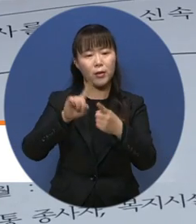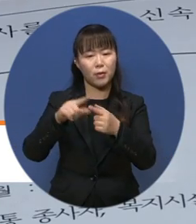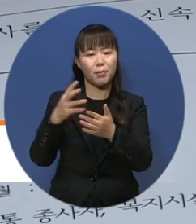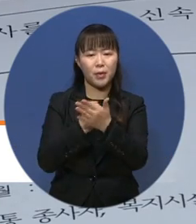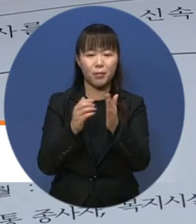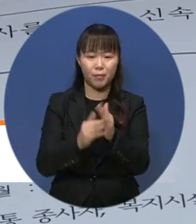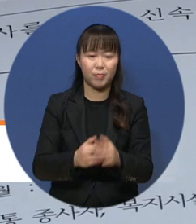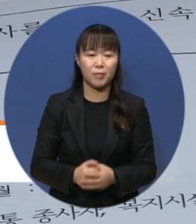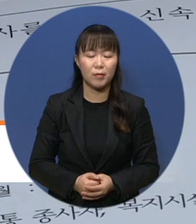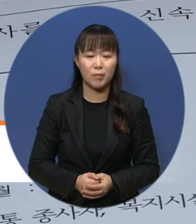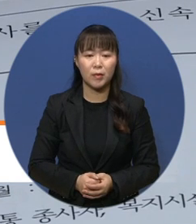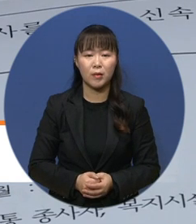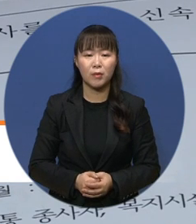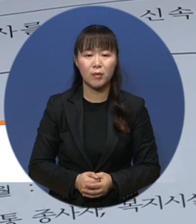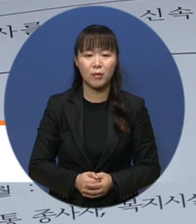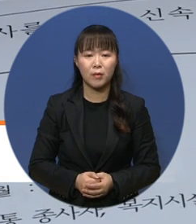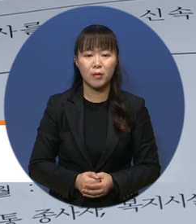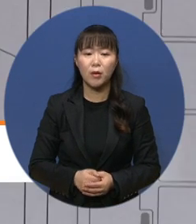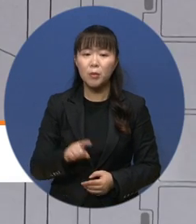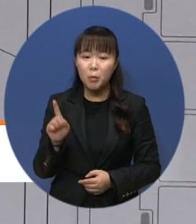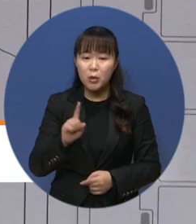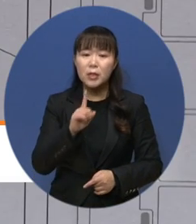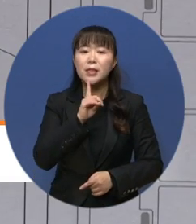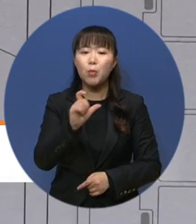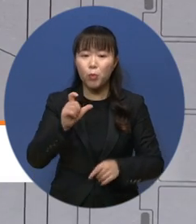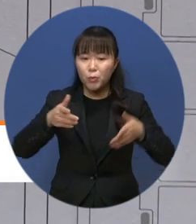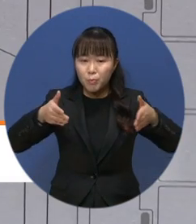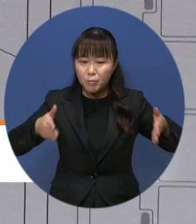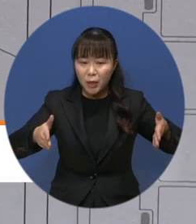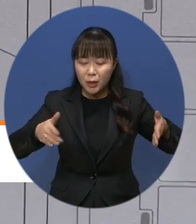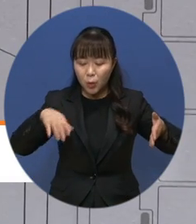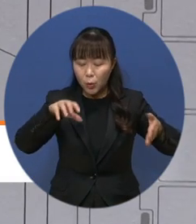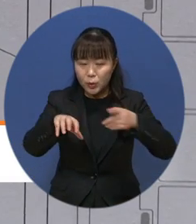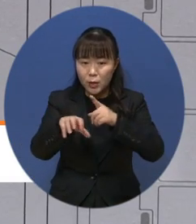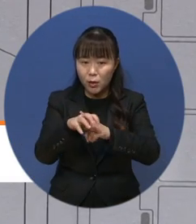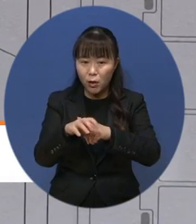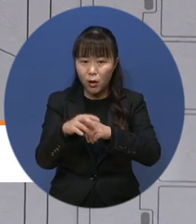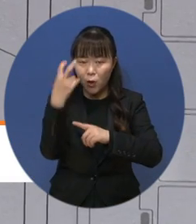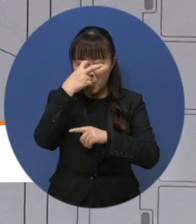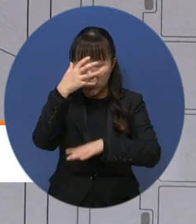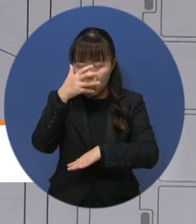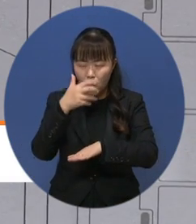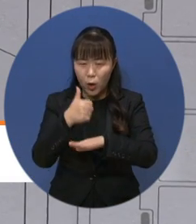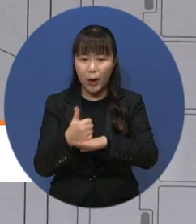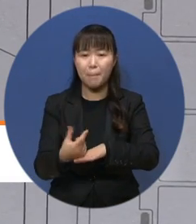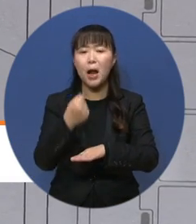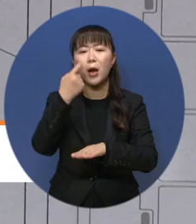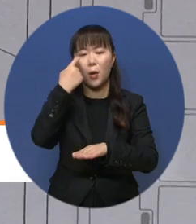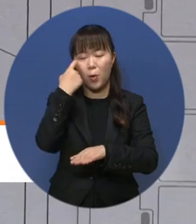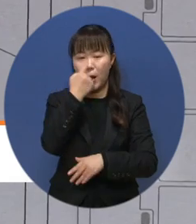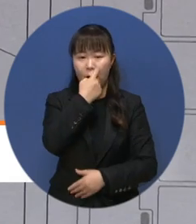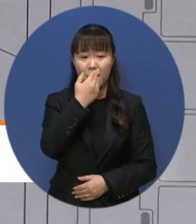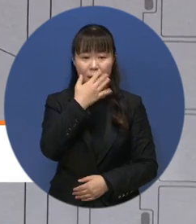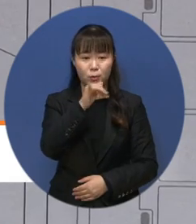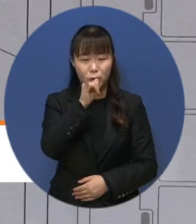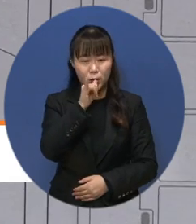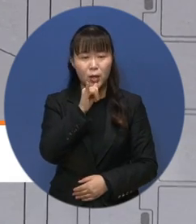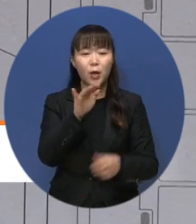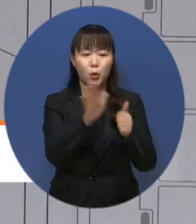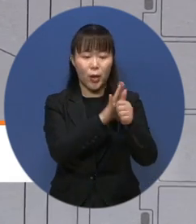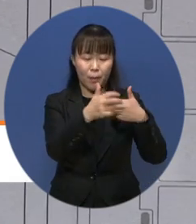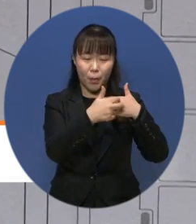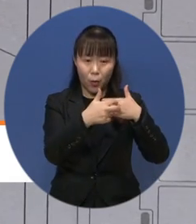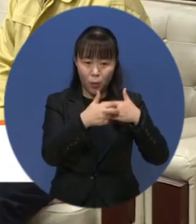획득했습니다. 신속 항원 검사는 15분 안에 현장에서 검사 결과를 빠르게 확인할 수 있어